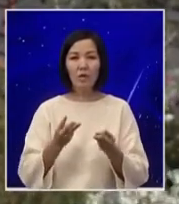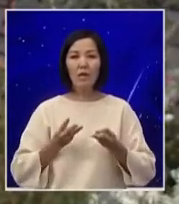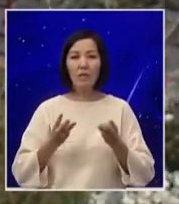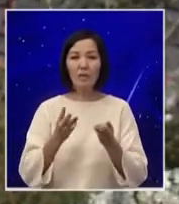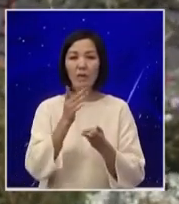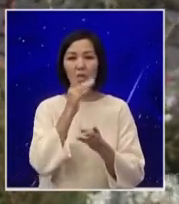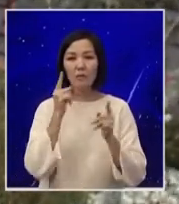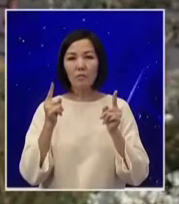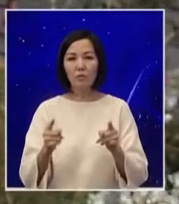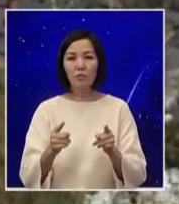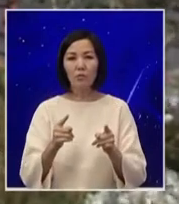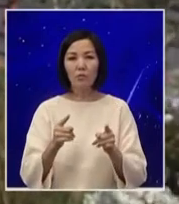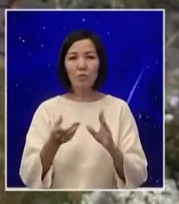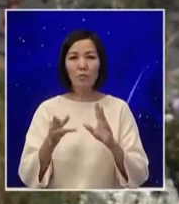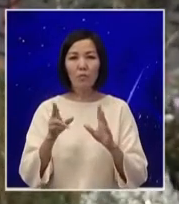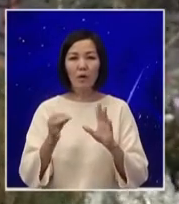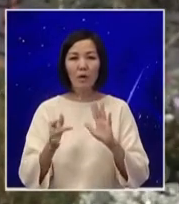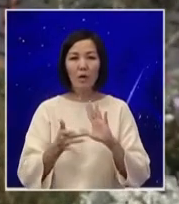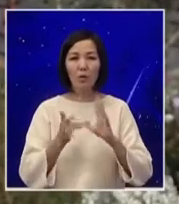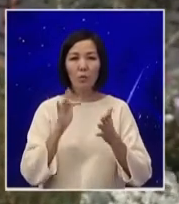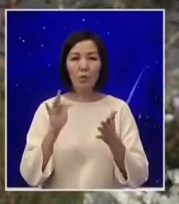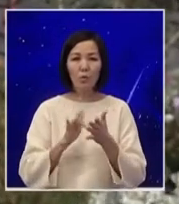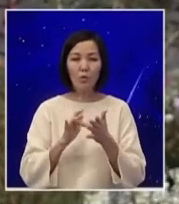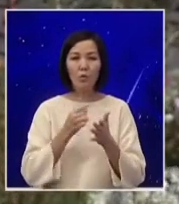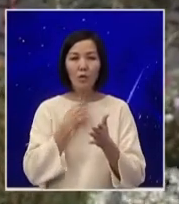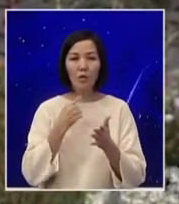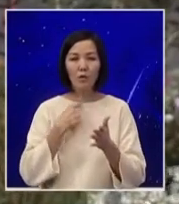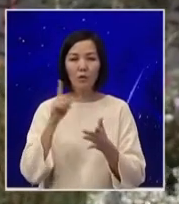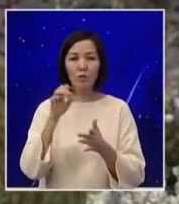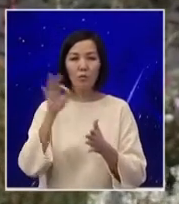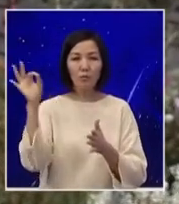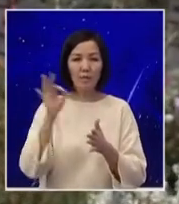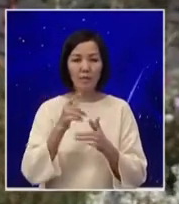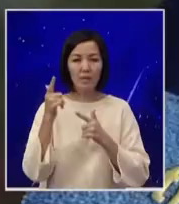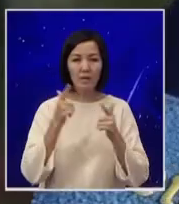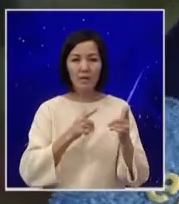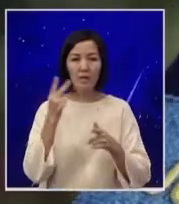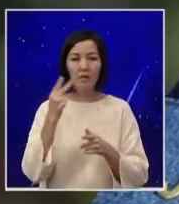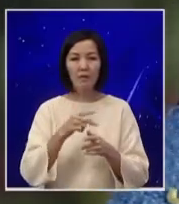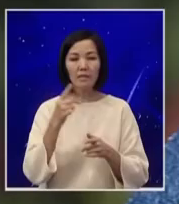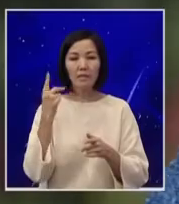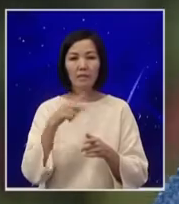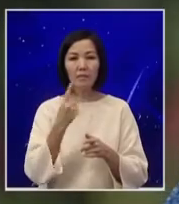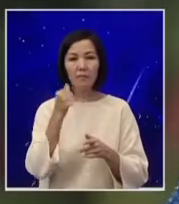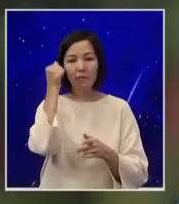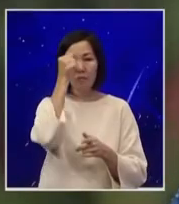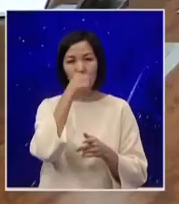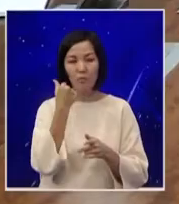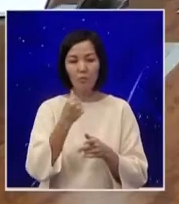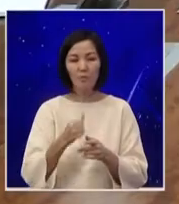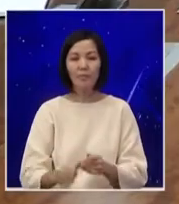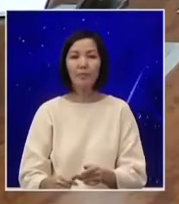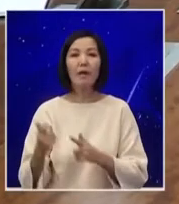город талдыкорган все многоэтажные жилые дома стопроцентно готовы на 20 21 года по 3 сезона о